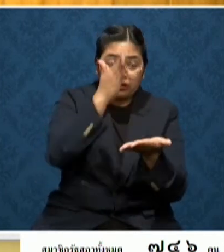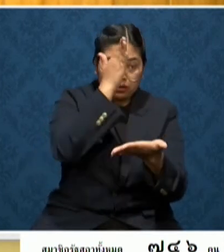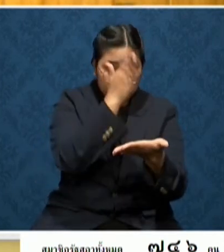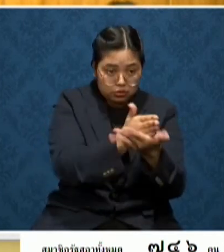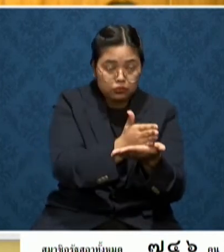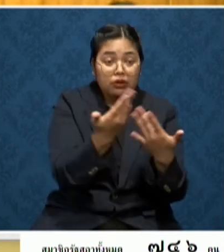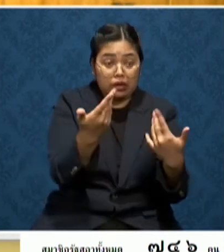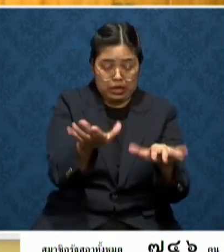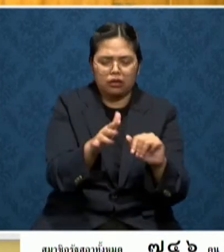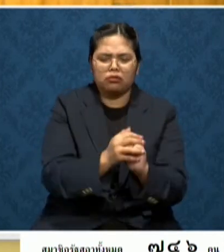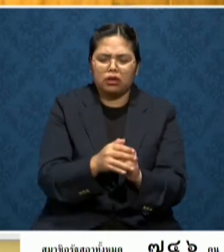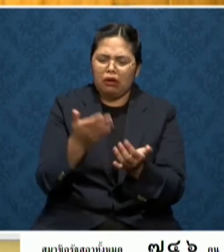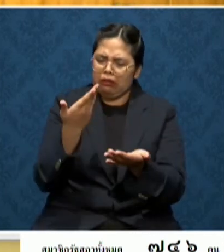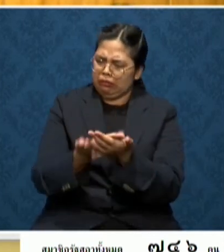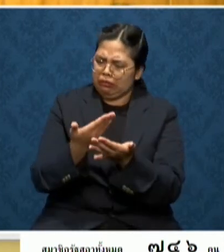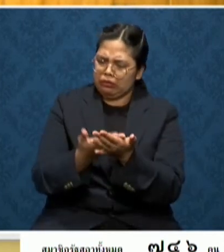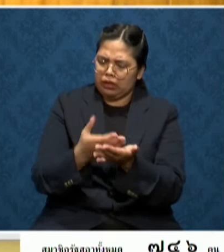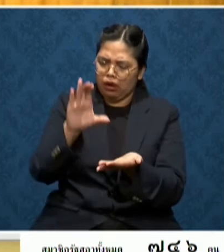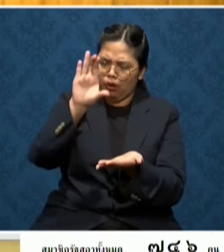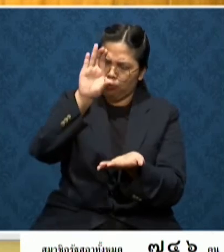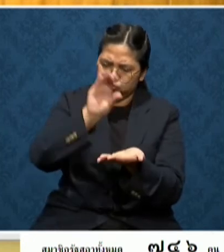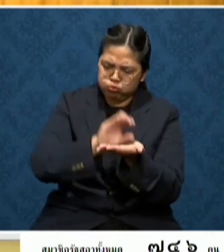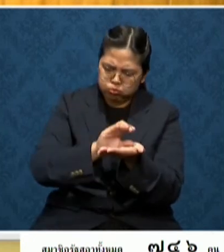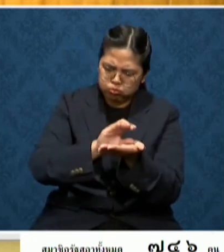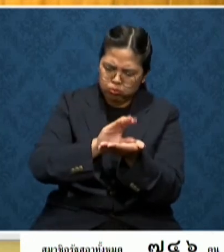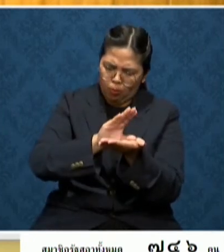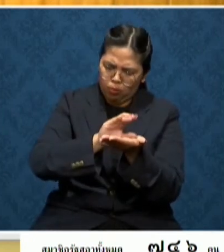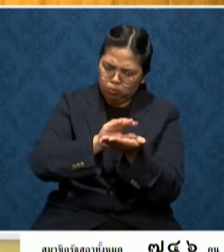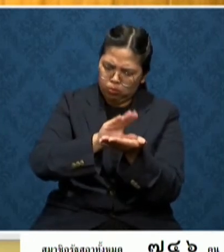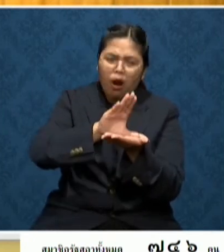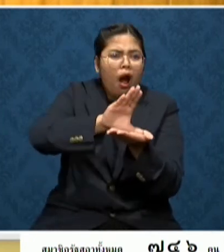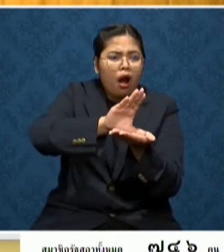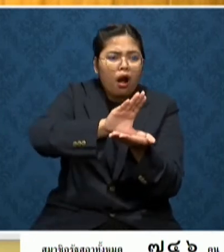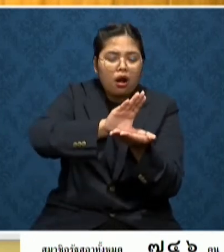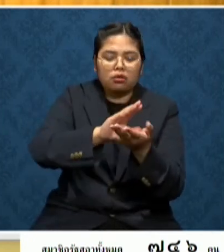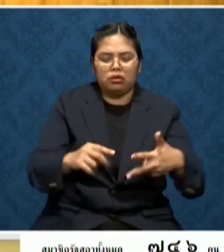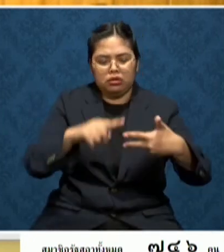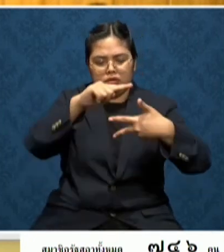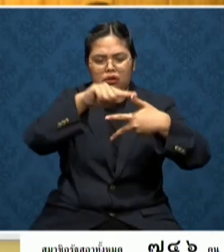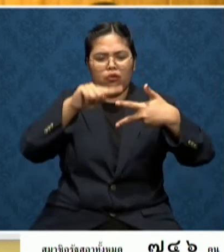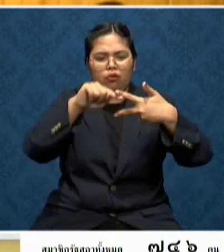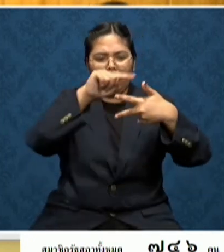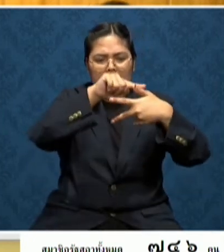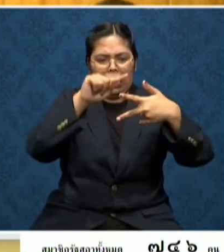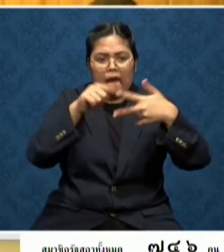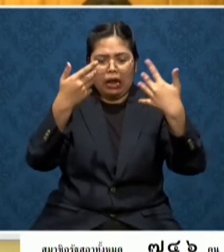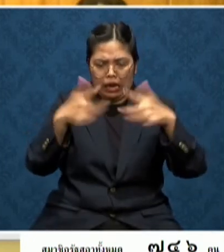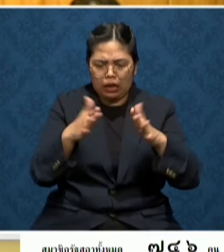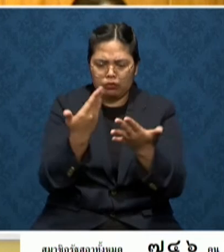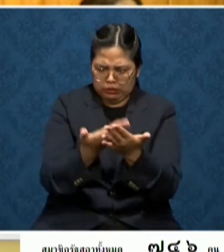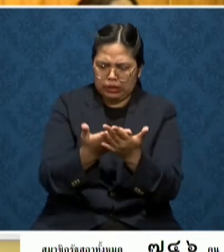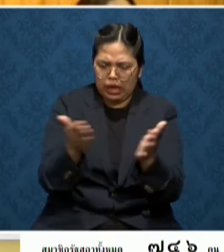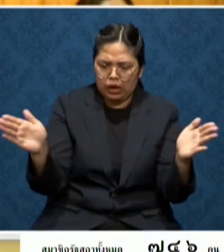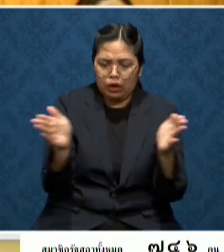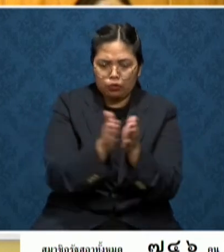จะต้องใช้เงินอีกเท่าไหร่เมื่อรวม 2โครงการแล้วเนี่ยรวมใช้เงินเท่าไหร่และเป็น